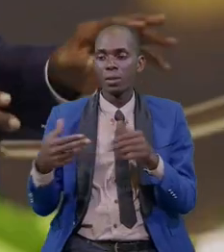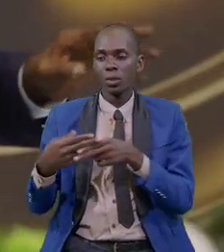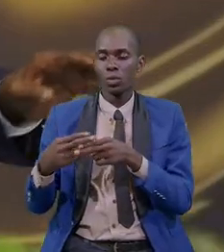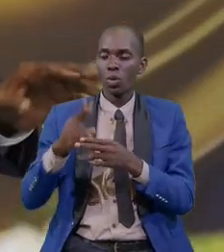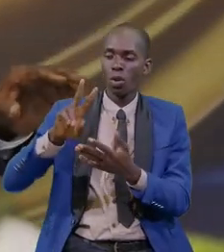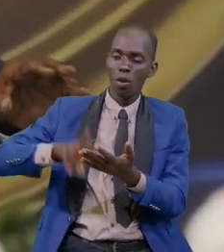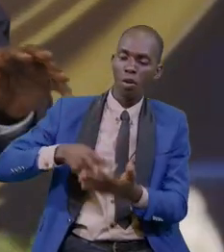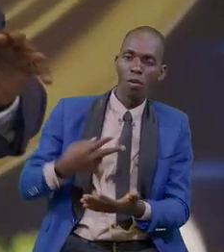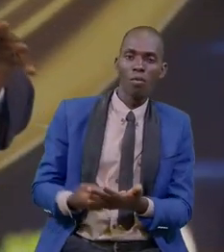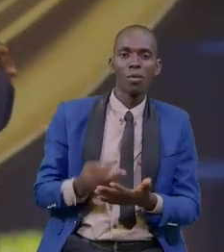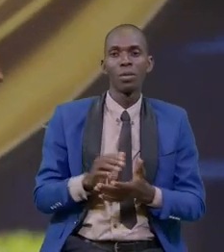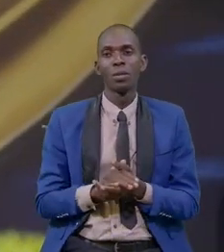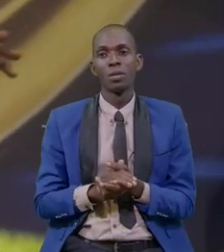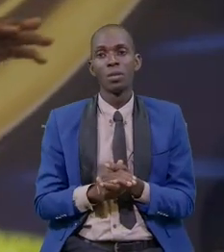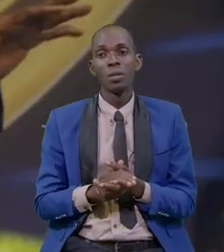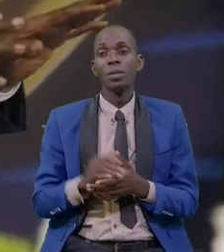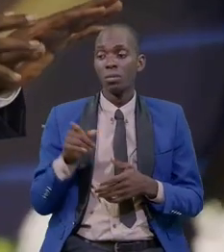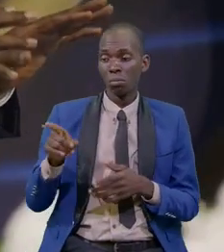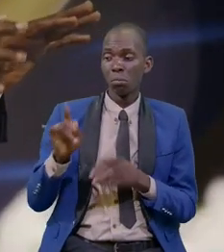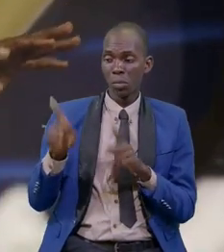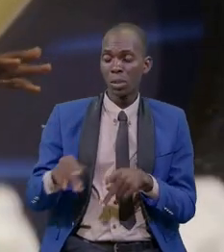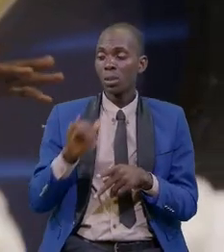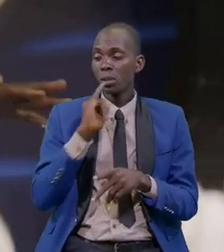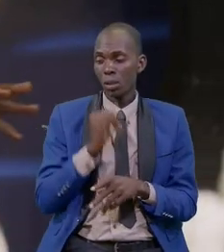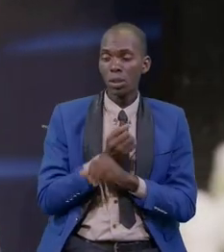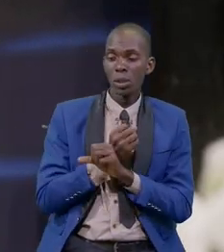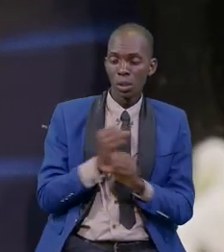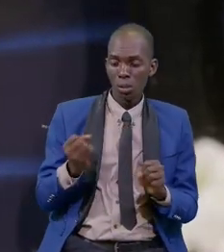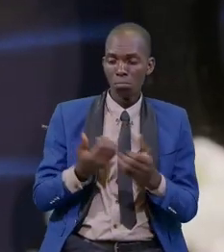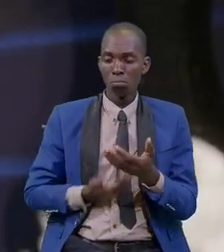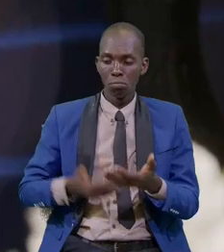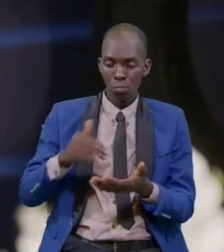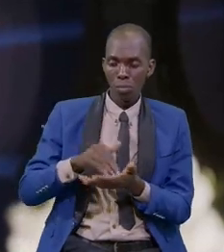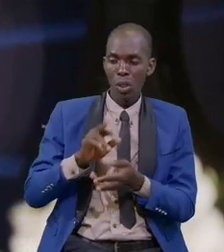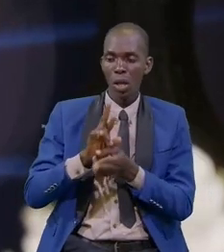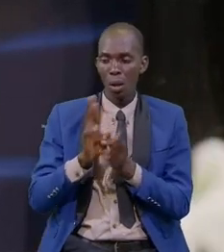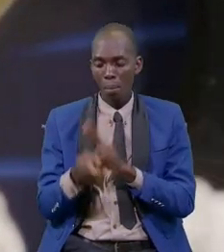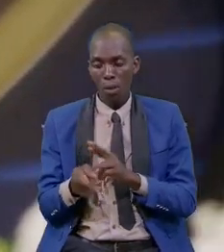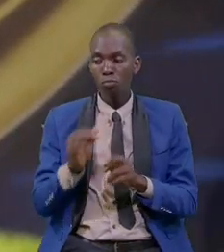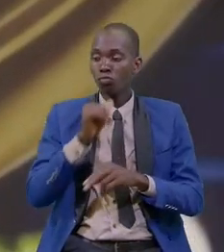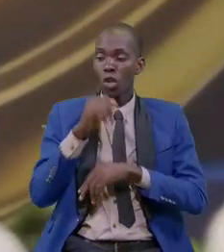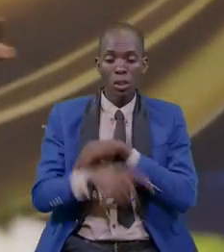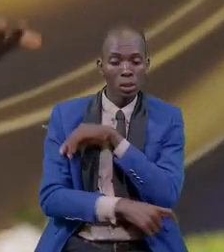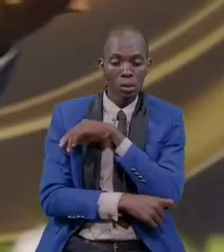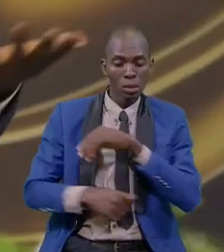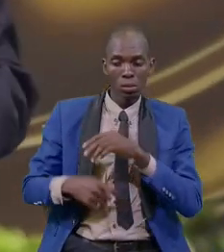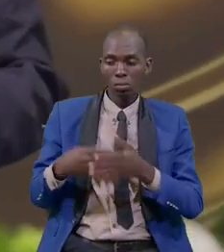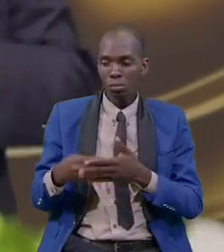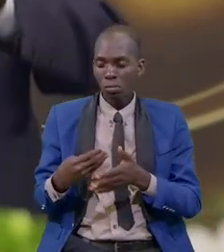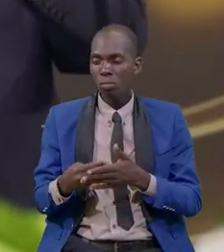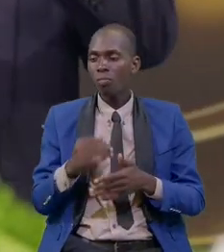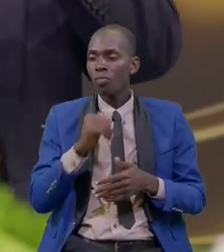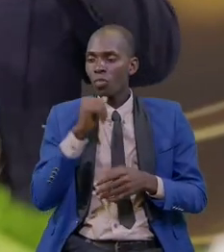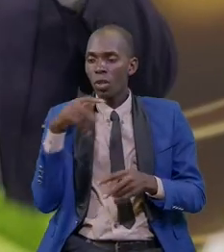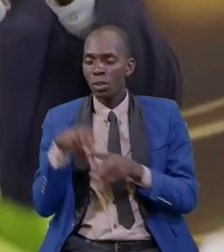s'est effondré. Il est né de nouveau, il est sauvé, il s'est repenti, il est sot, il est saint, et il n'a pas de folle,